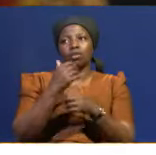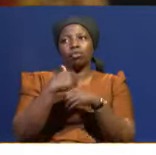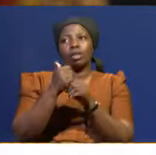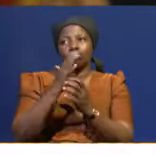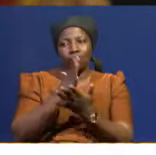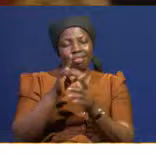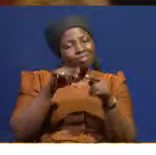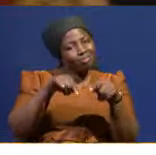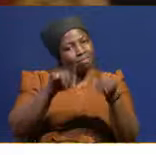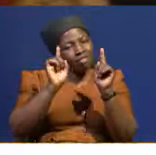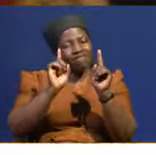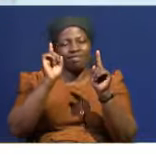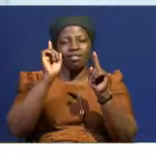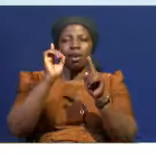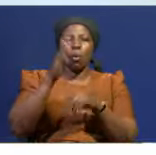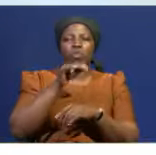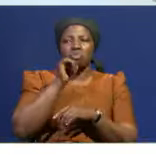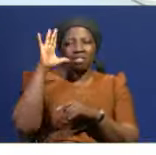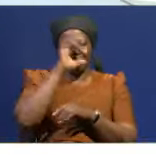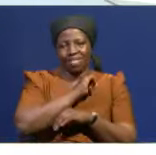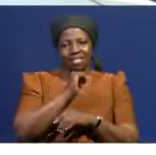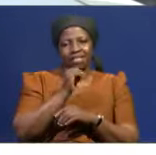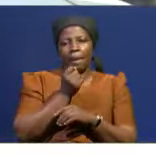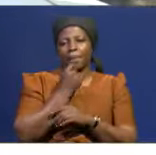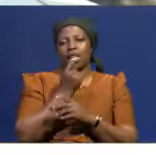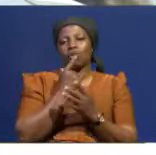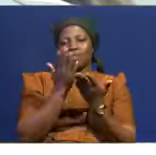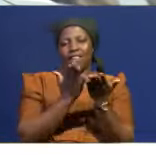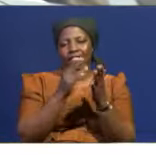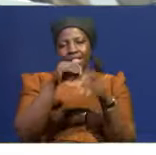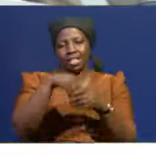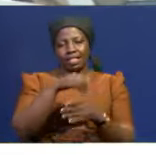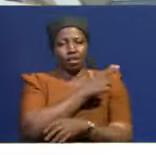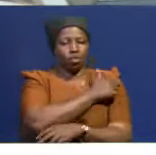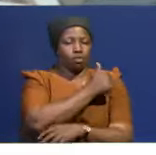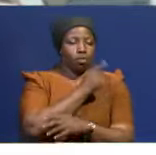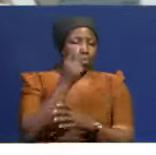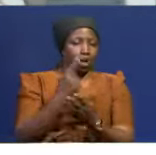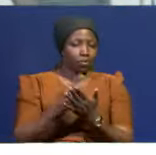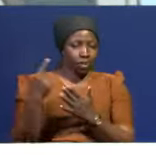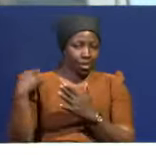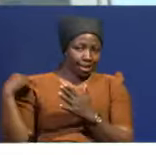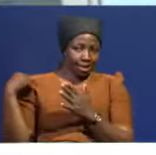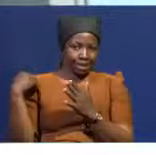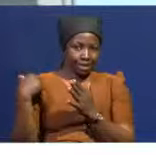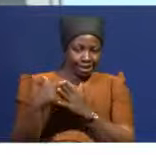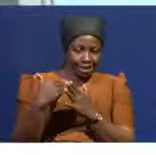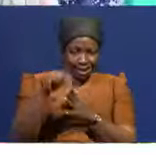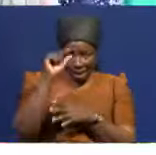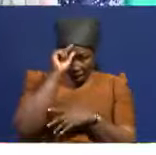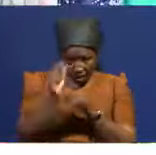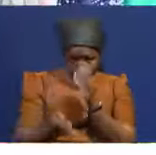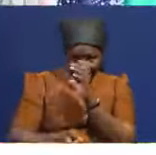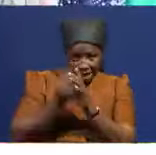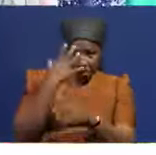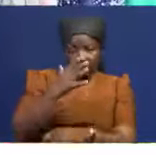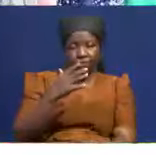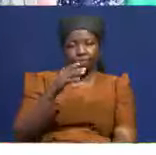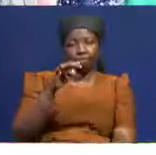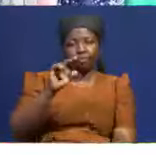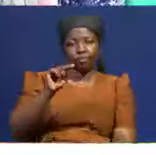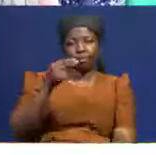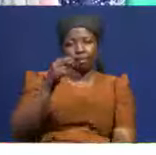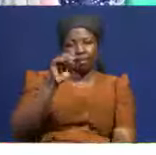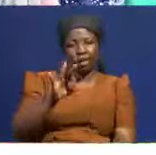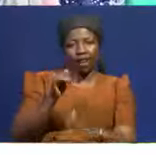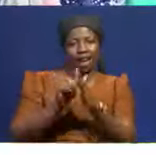hawatakosa huduma hospitalini. Juma moja tangu serikali kuzindua bima mpya ya matibabu chini ya halmashauri ya afya ya jamii, ni Wakenya